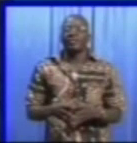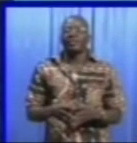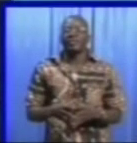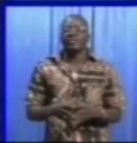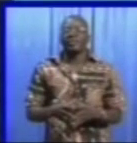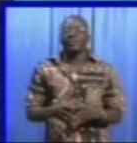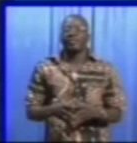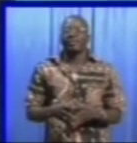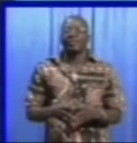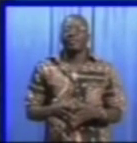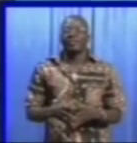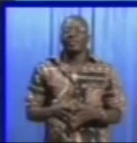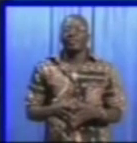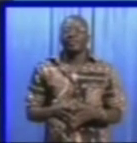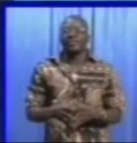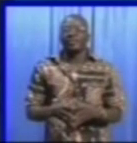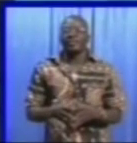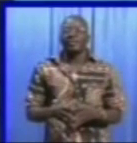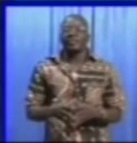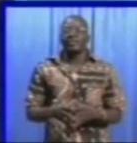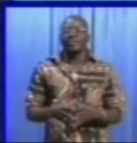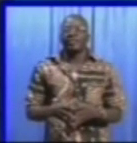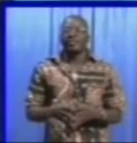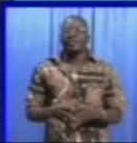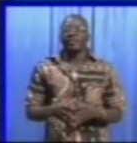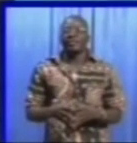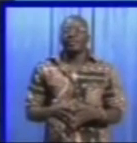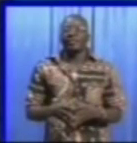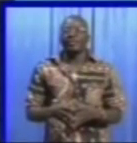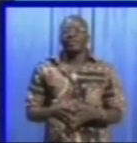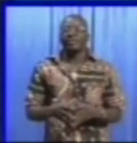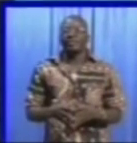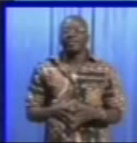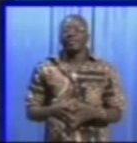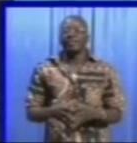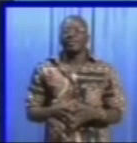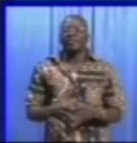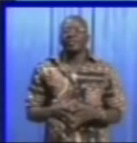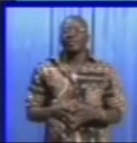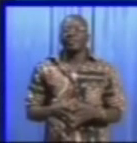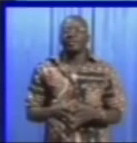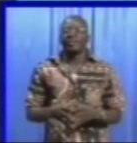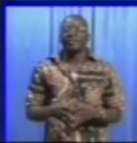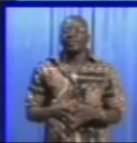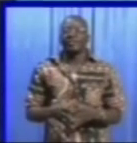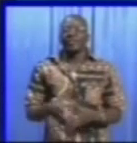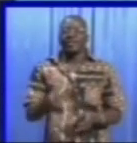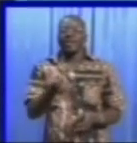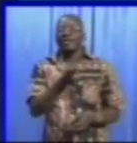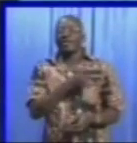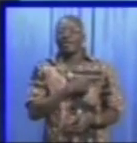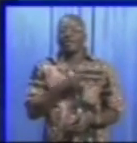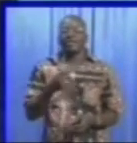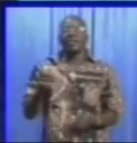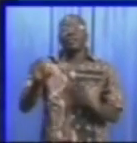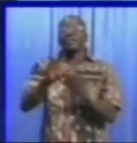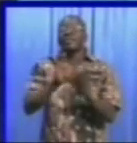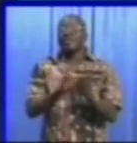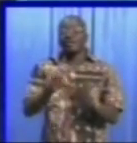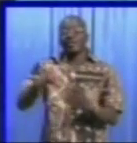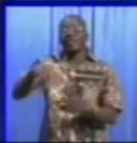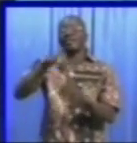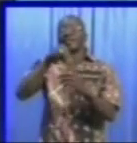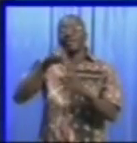Ouagadougou également. C'était la fête à la place de la Nation, une parade militaire et civile et des décorations ont constitué l'essentiel